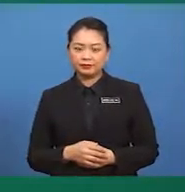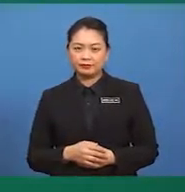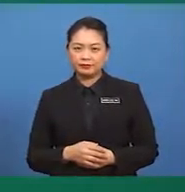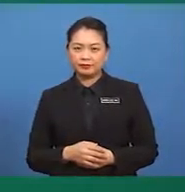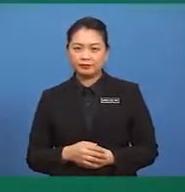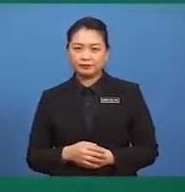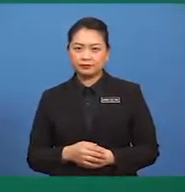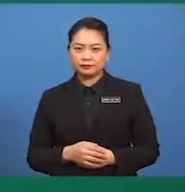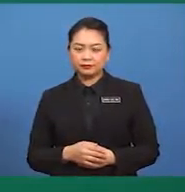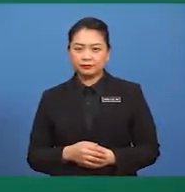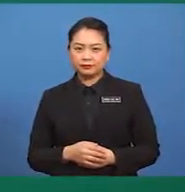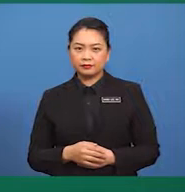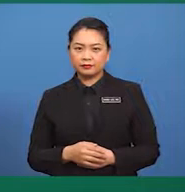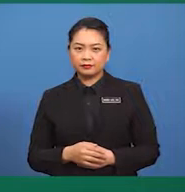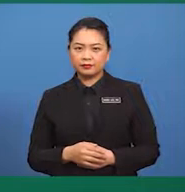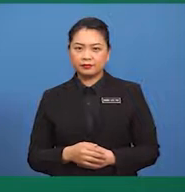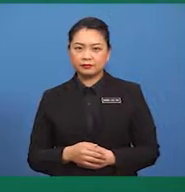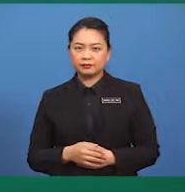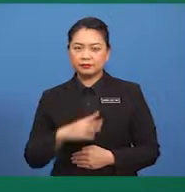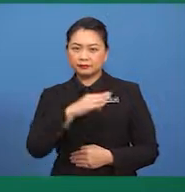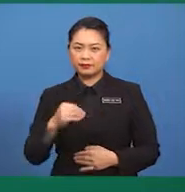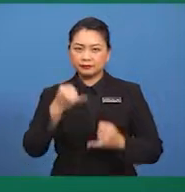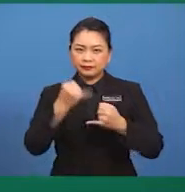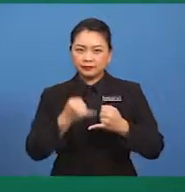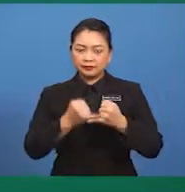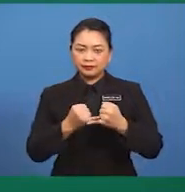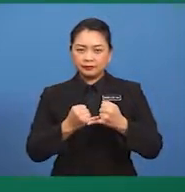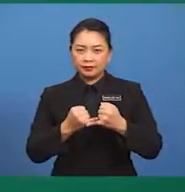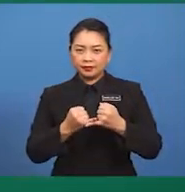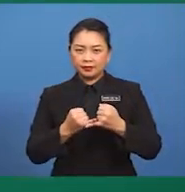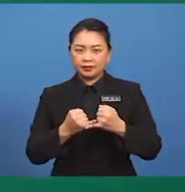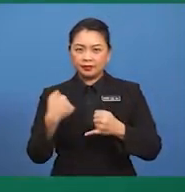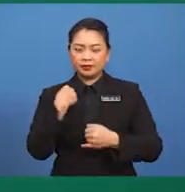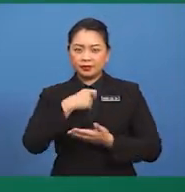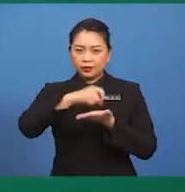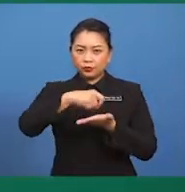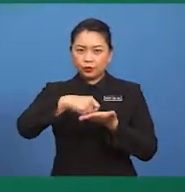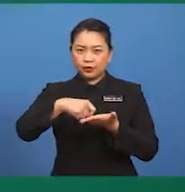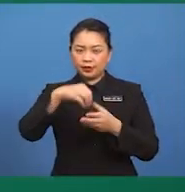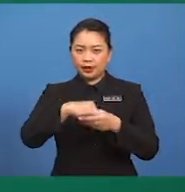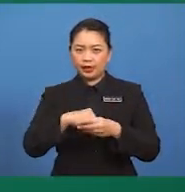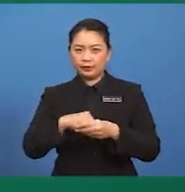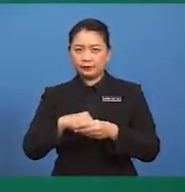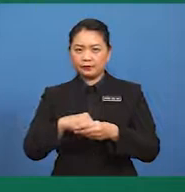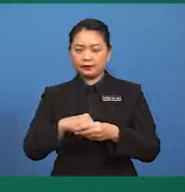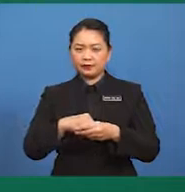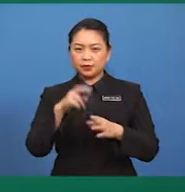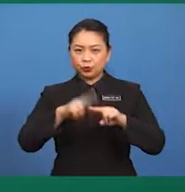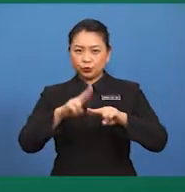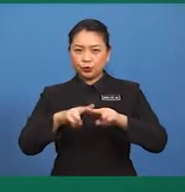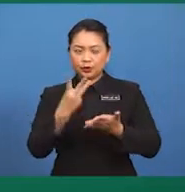terpulih RM1,200. Dan akhirnya, murid-murid, kita catatkan dalam penyata kedudukan